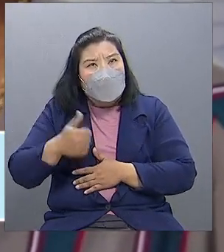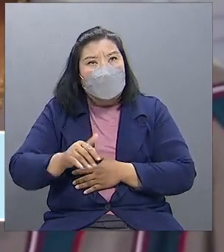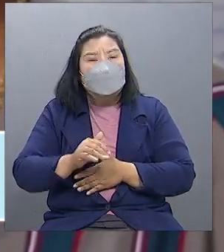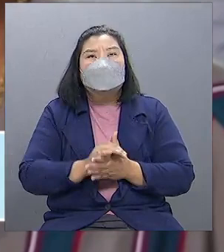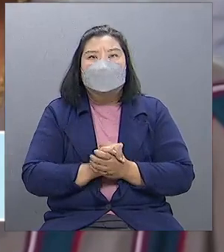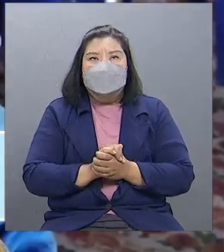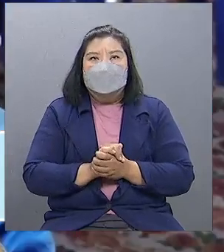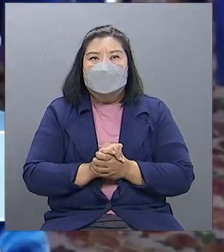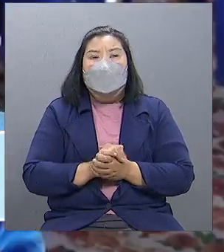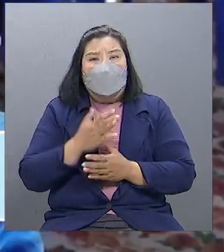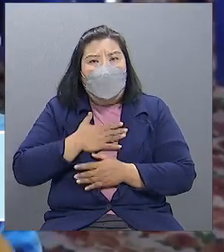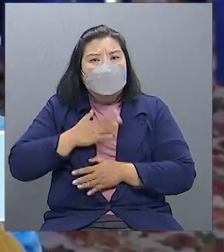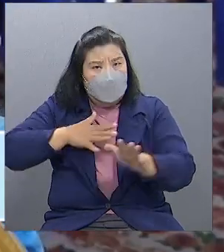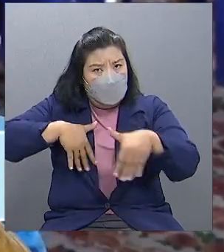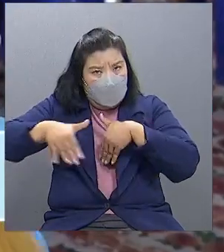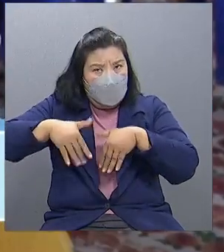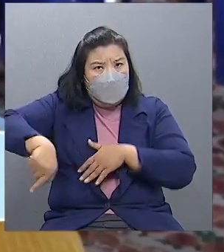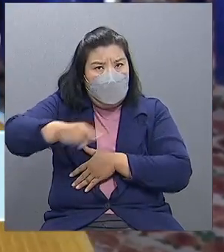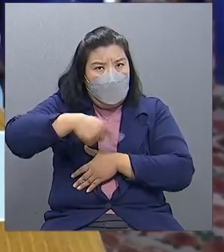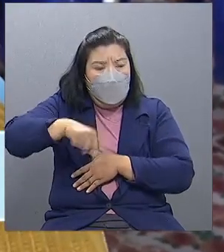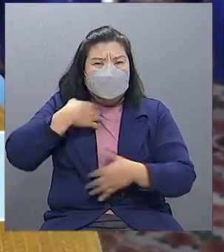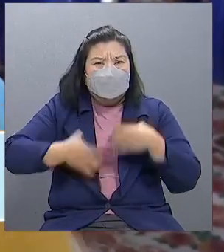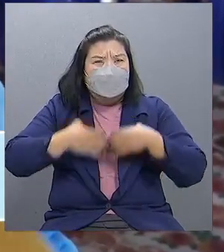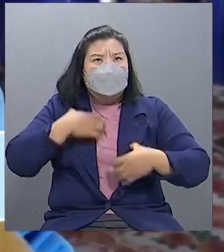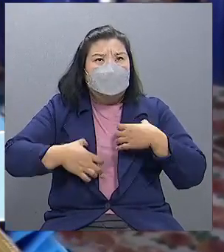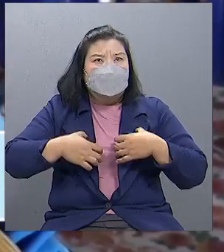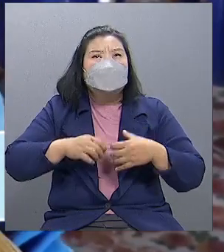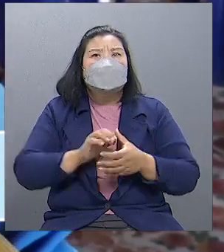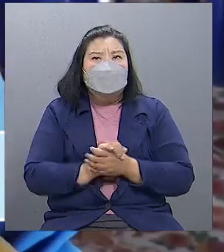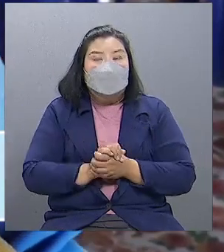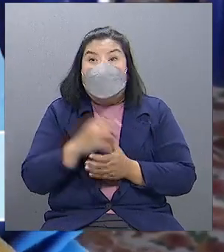andหด waterfall